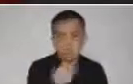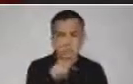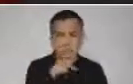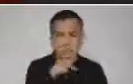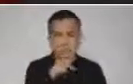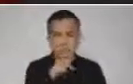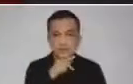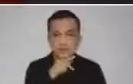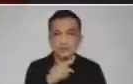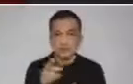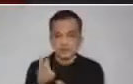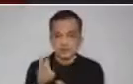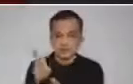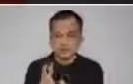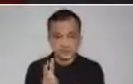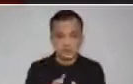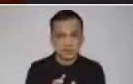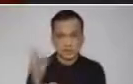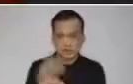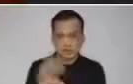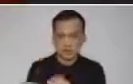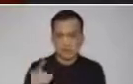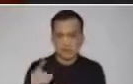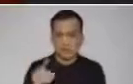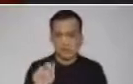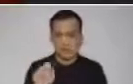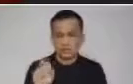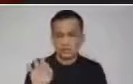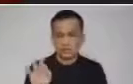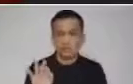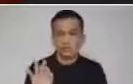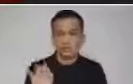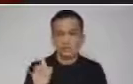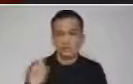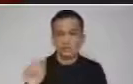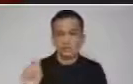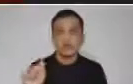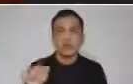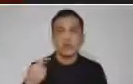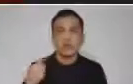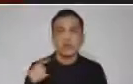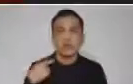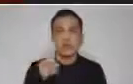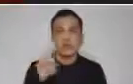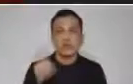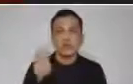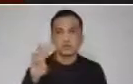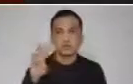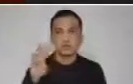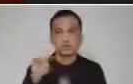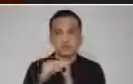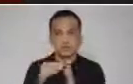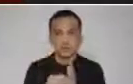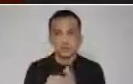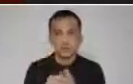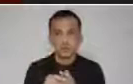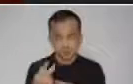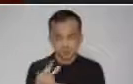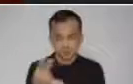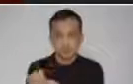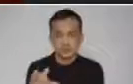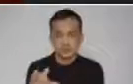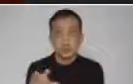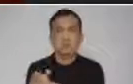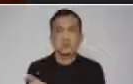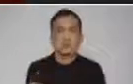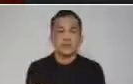this in quota volume be increased to 400,000 metric tons and at a lower tariff